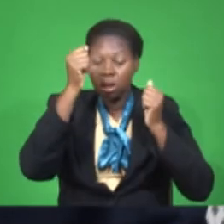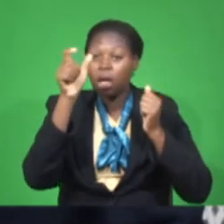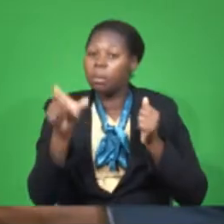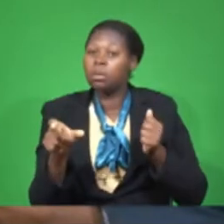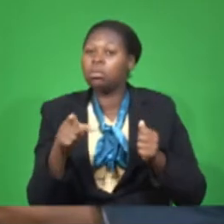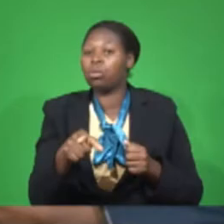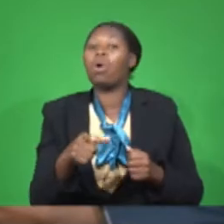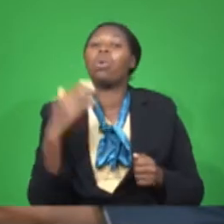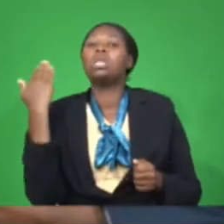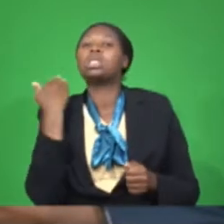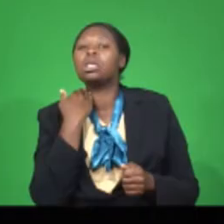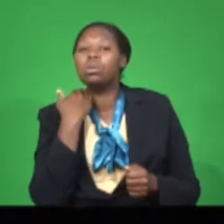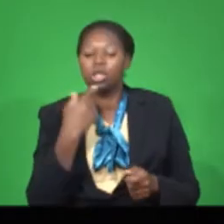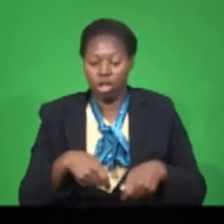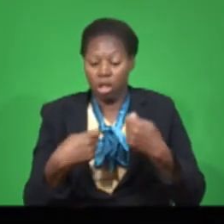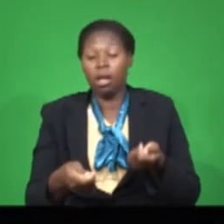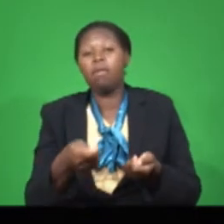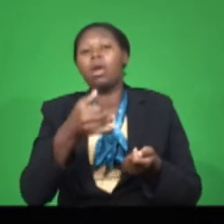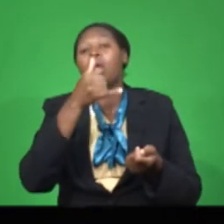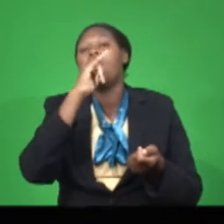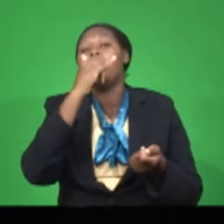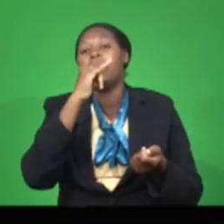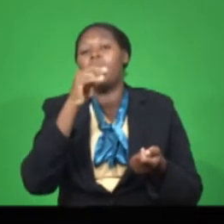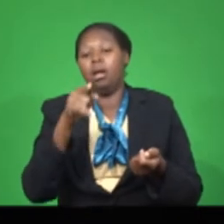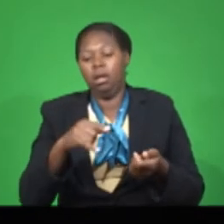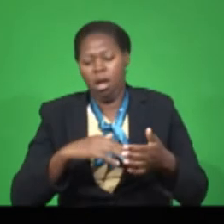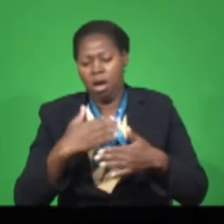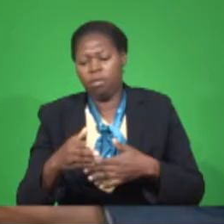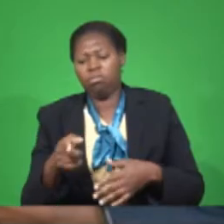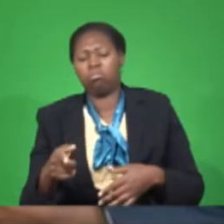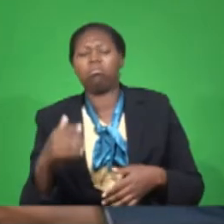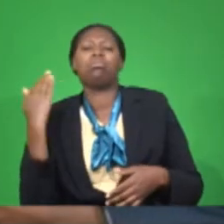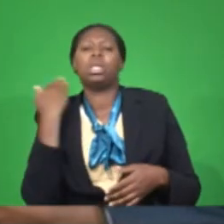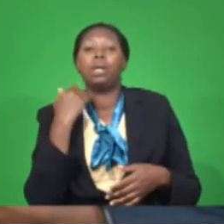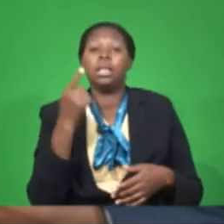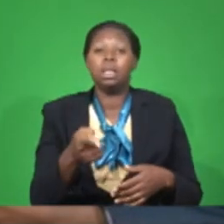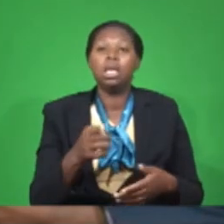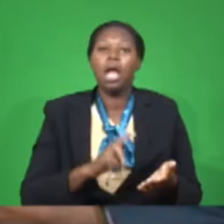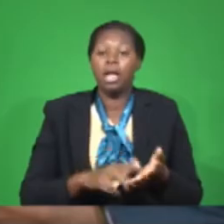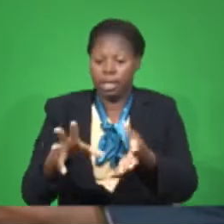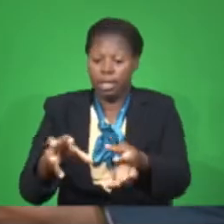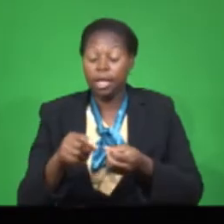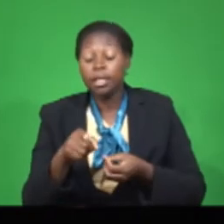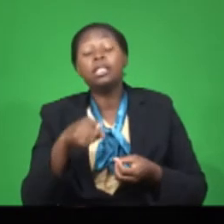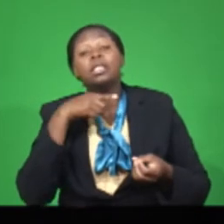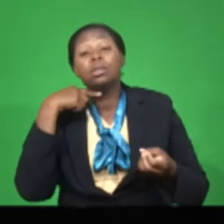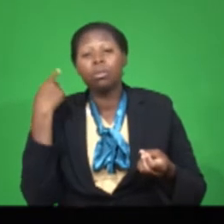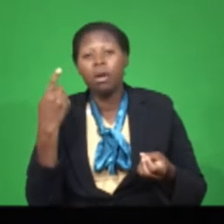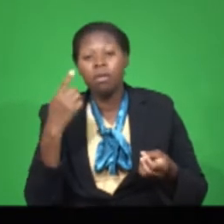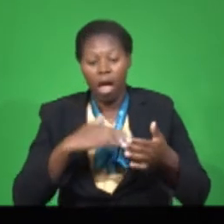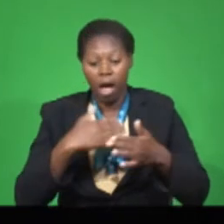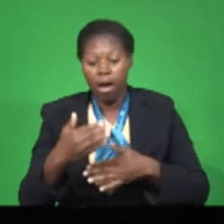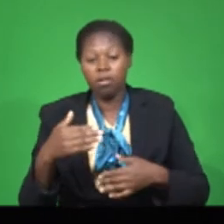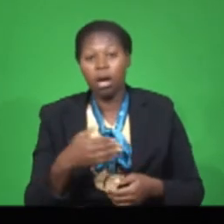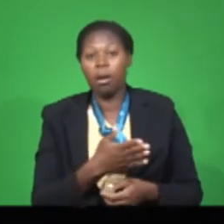tafe. Aponda munhu atora mukadzi wake mushure mekuita upombwe naye. Akazotendeuka manje David.